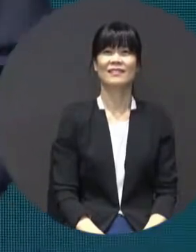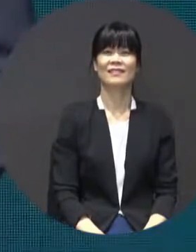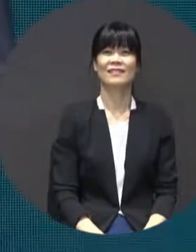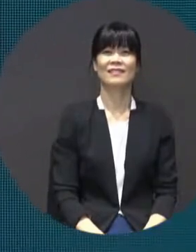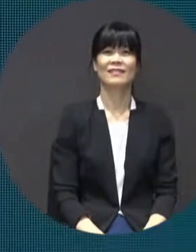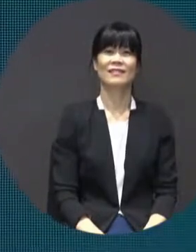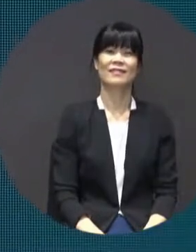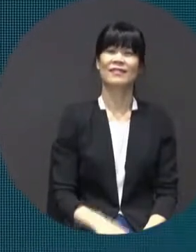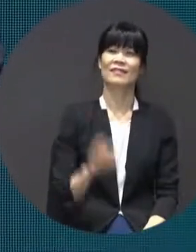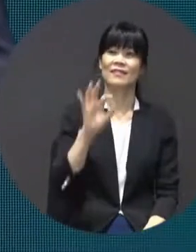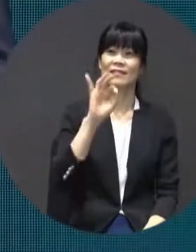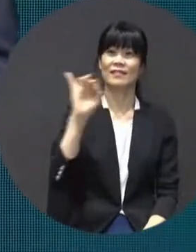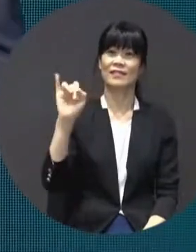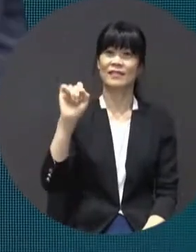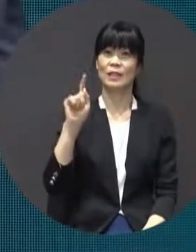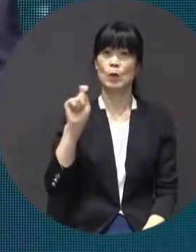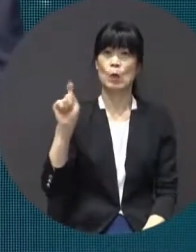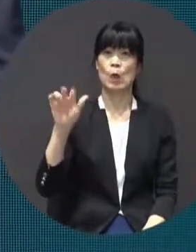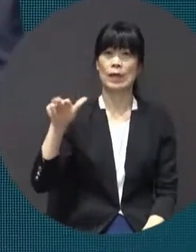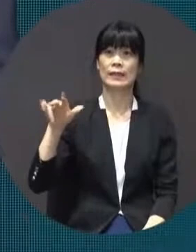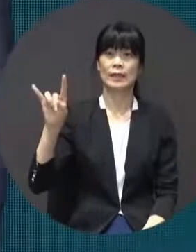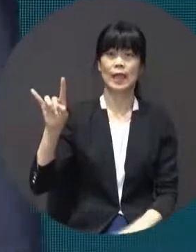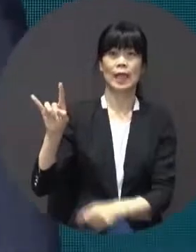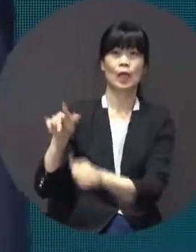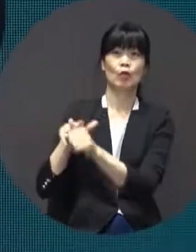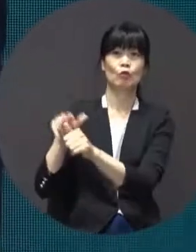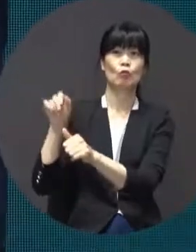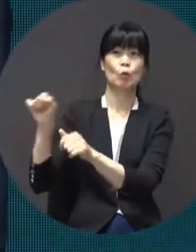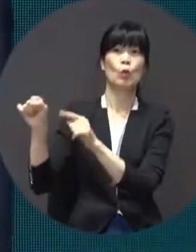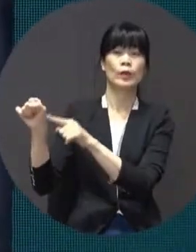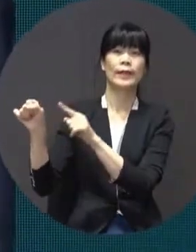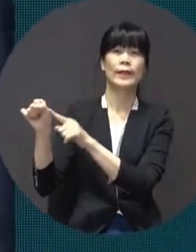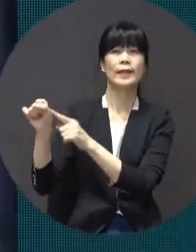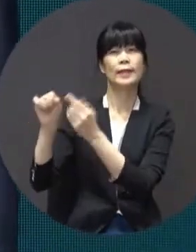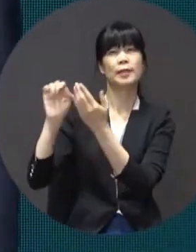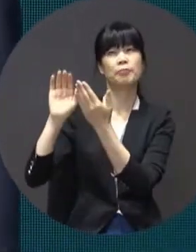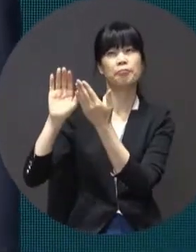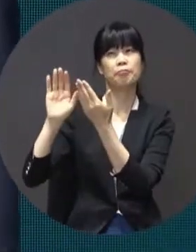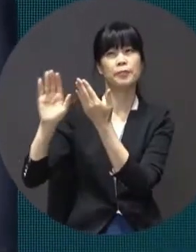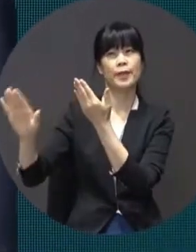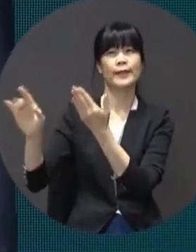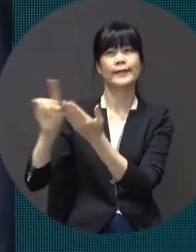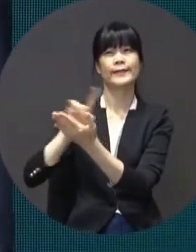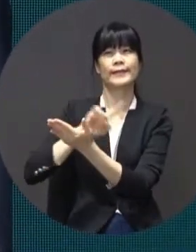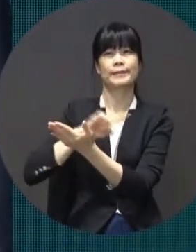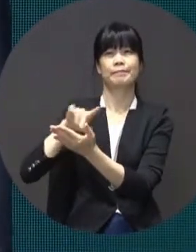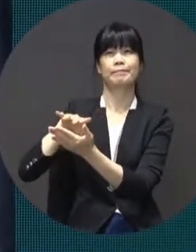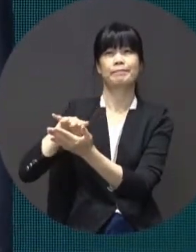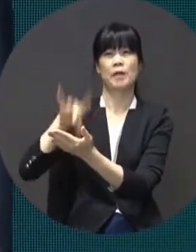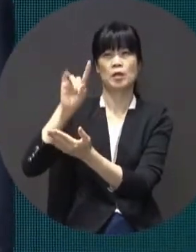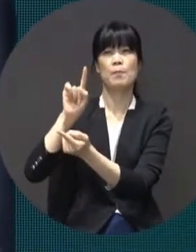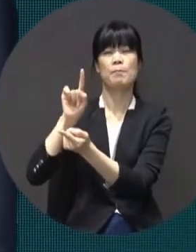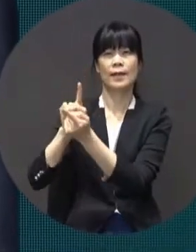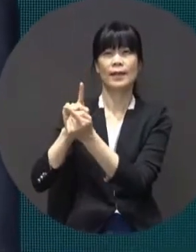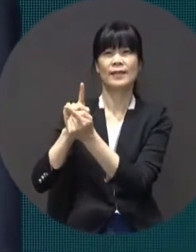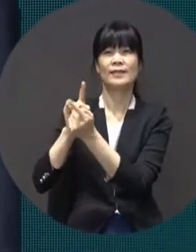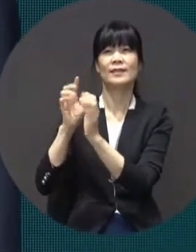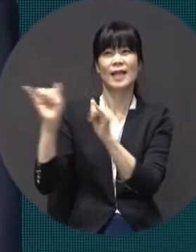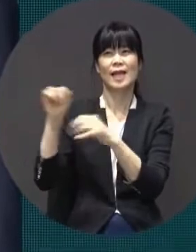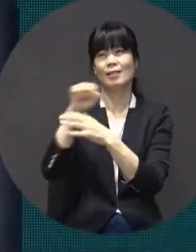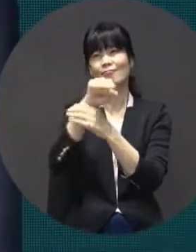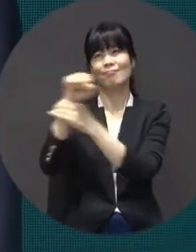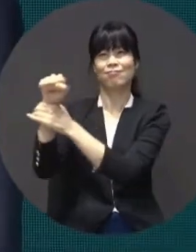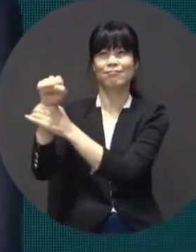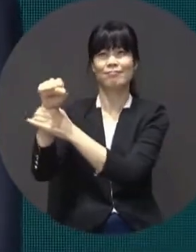아, 이광재 후보께서는 미래를 가장 먼저 만나는 나라, 이게 아마 슬로건인 것으로 알고